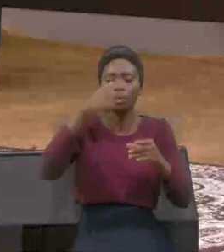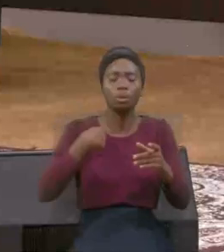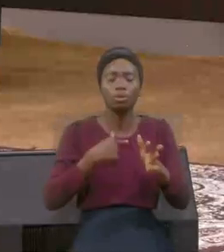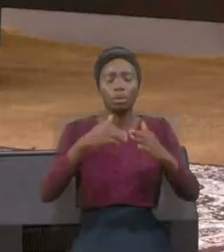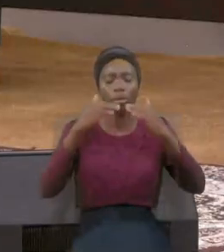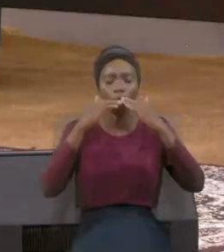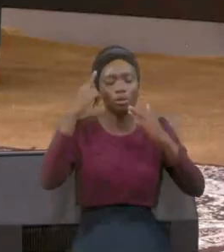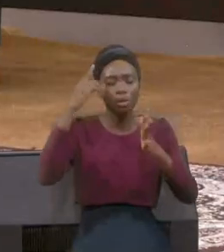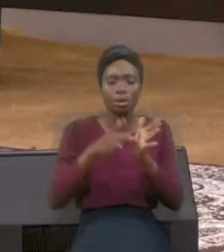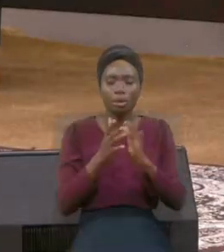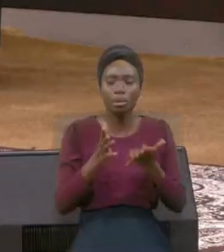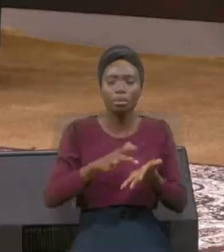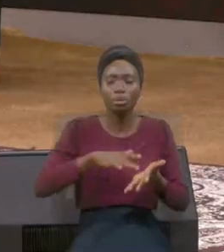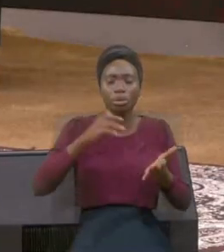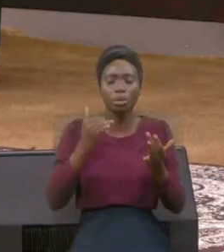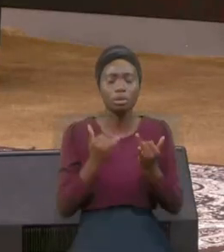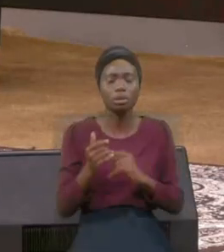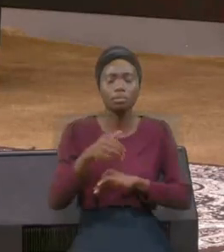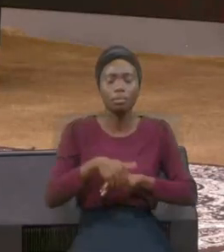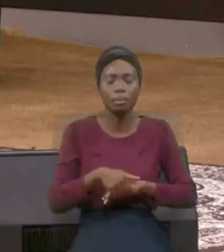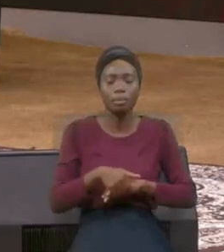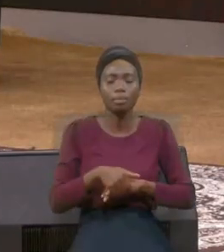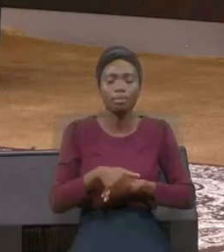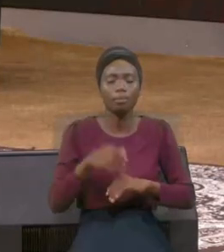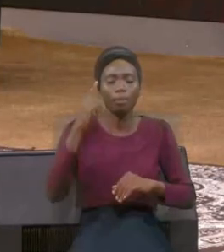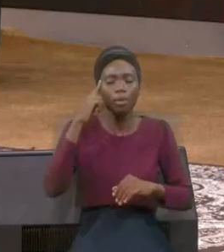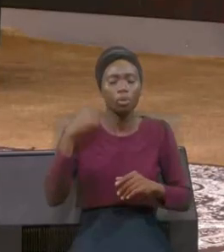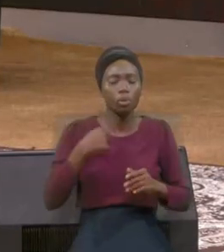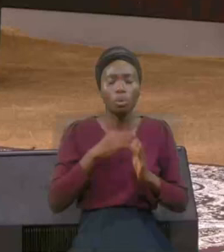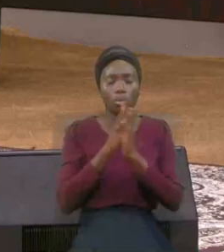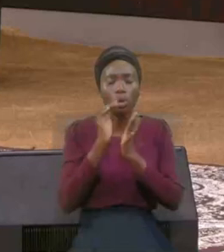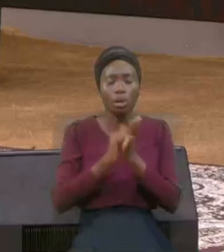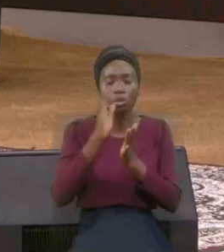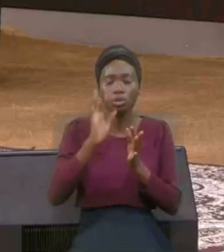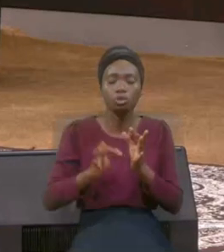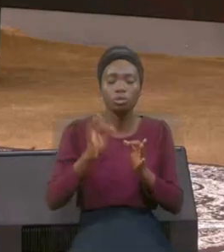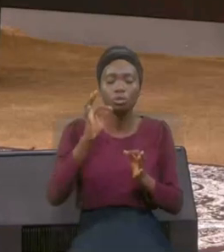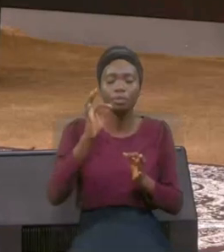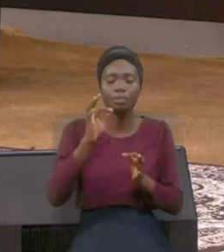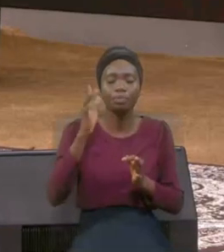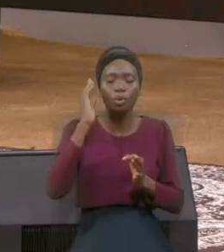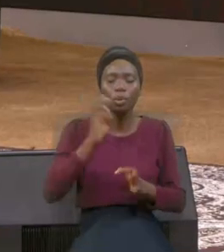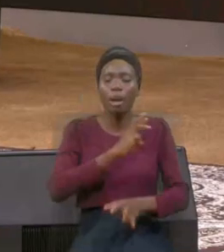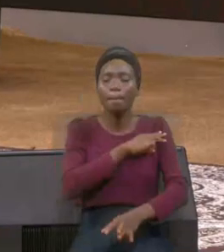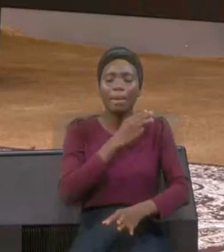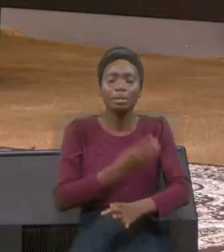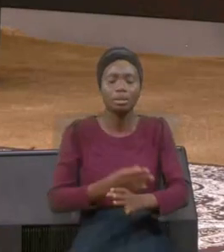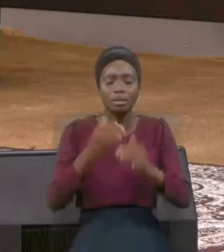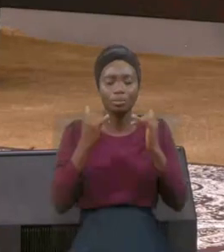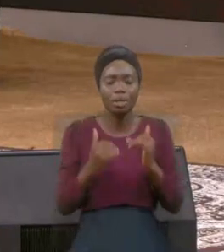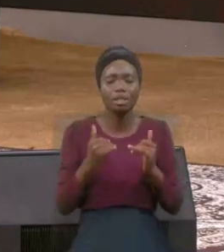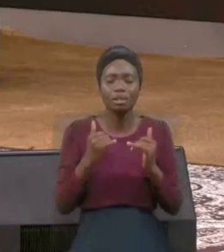père nous te remercions pour l'étude biblique de ce soir nous prions que ton esprit